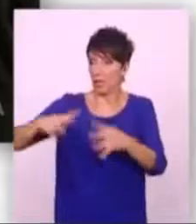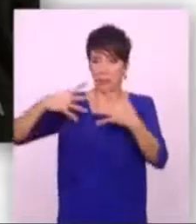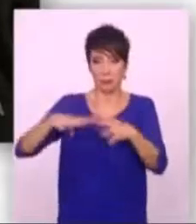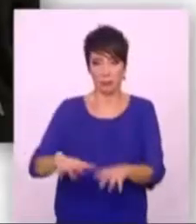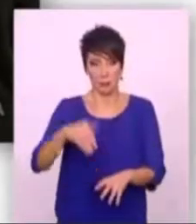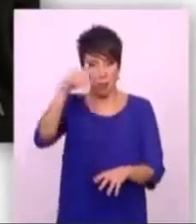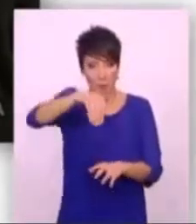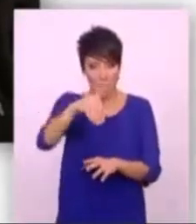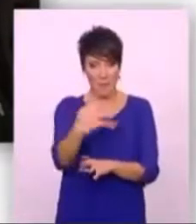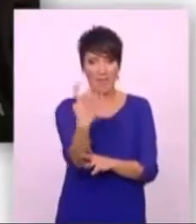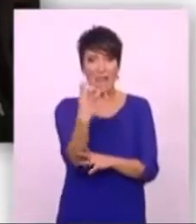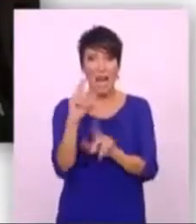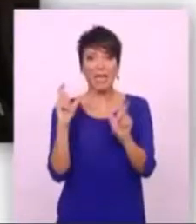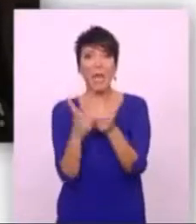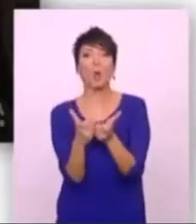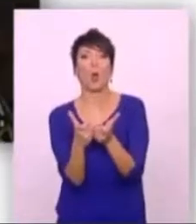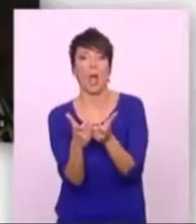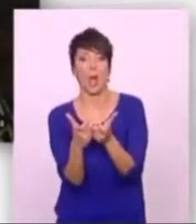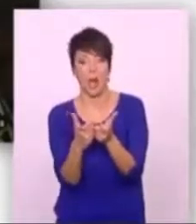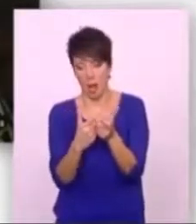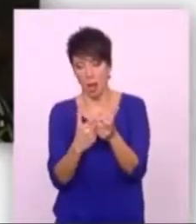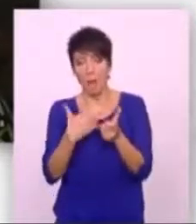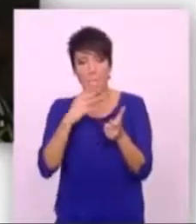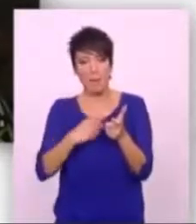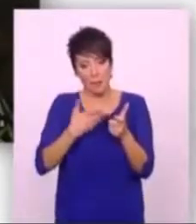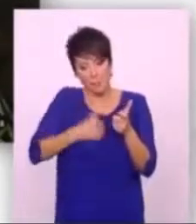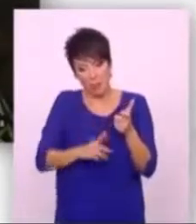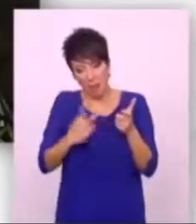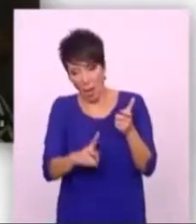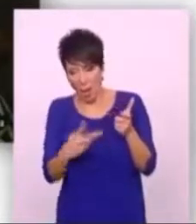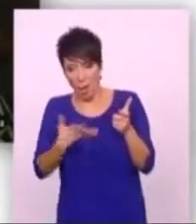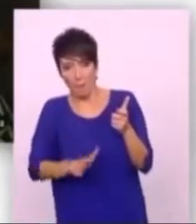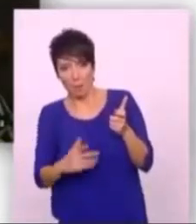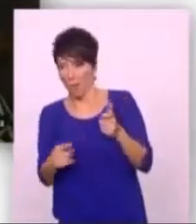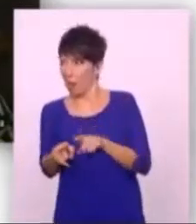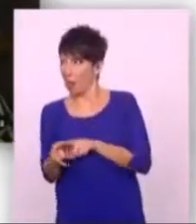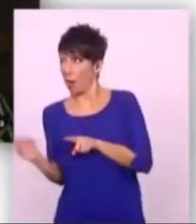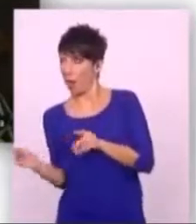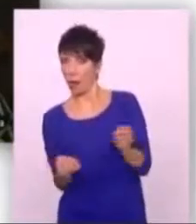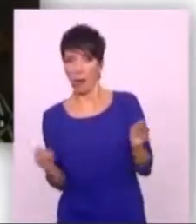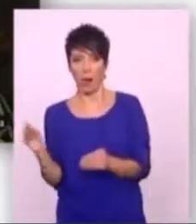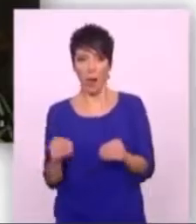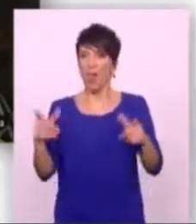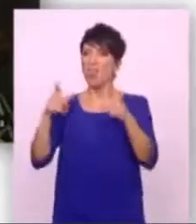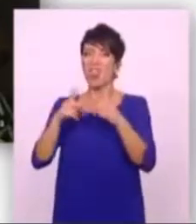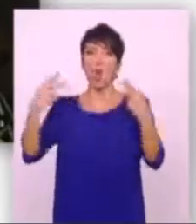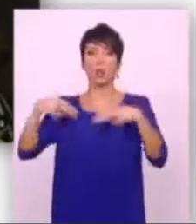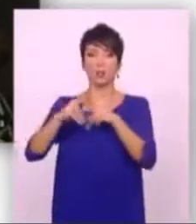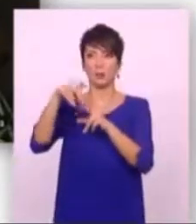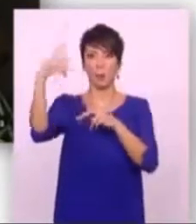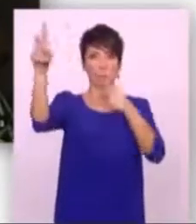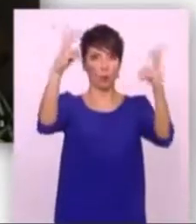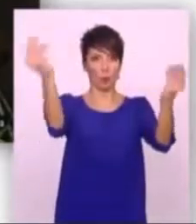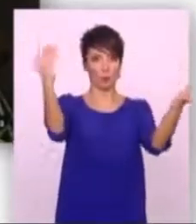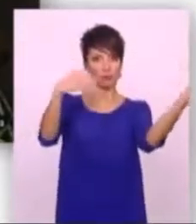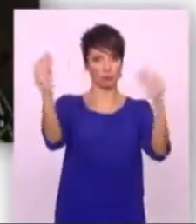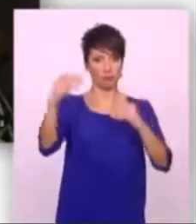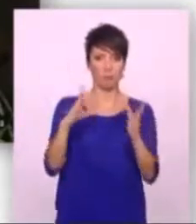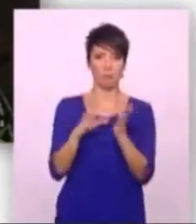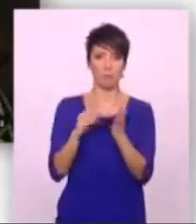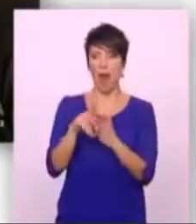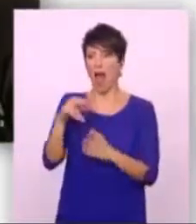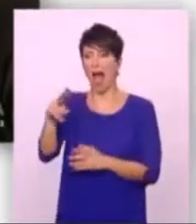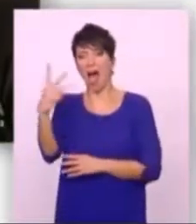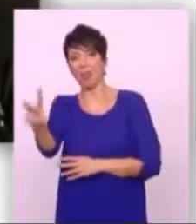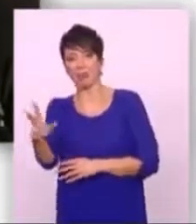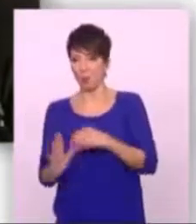μέσα, αλλά μιλάω για αυτά τα οποία μπορούμε να μισθώσουμε. Δεν και στην καλύτερη κατάσταση πάρα πολλά εξ αυτών, διότι θέλουν